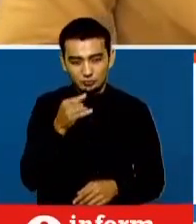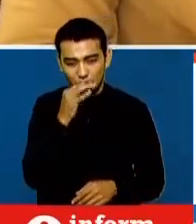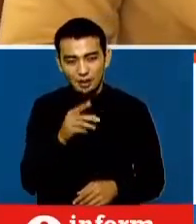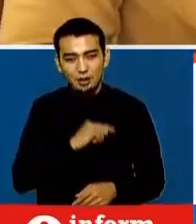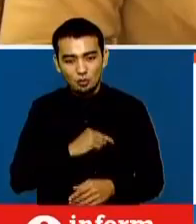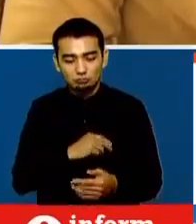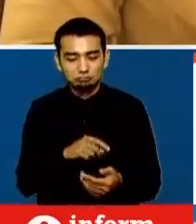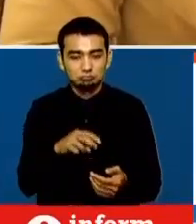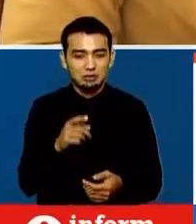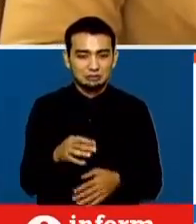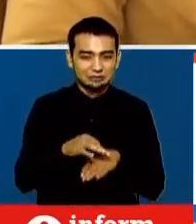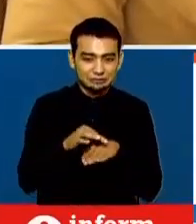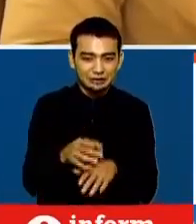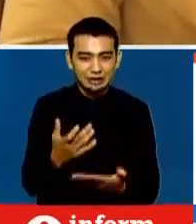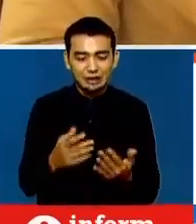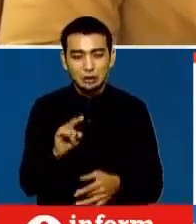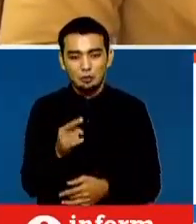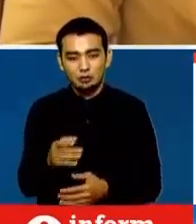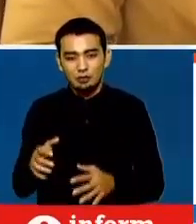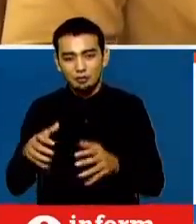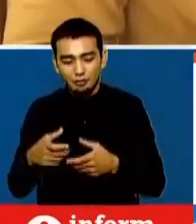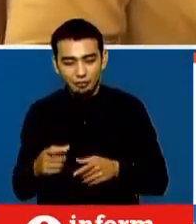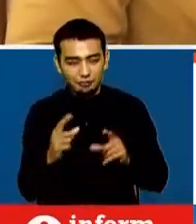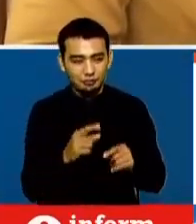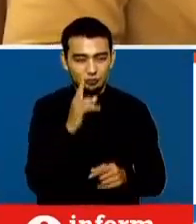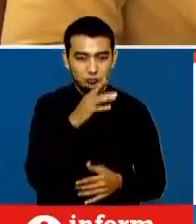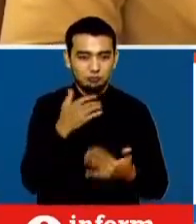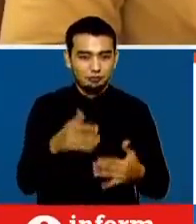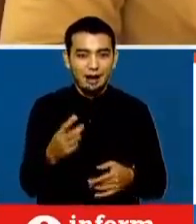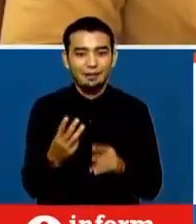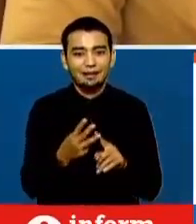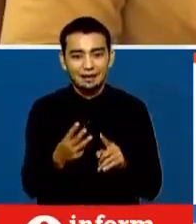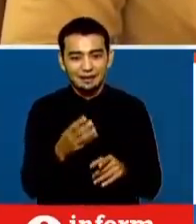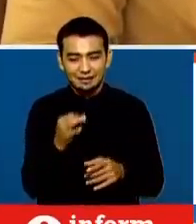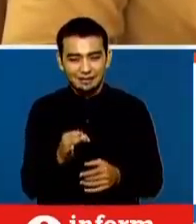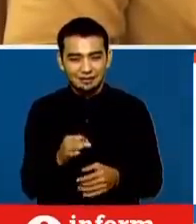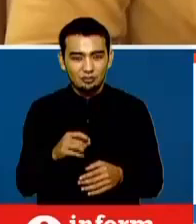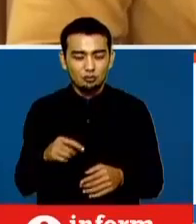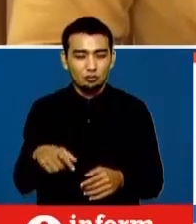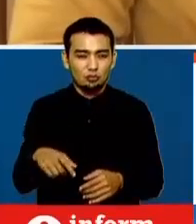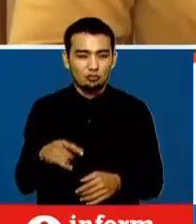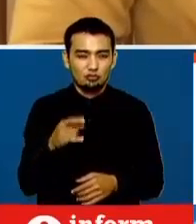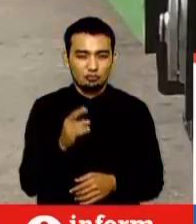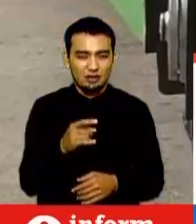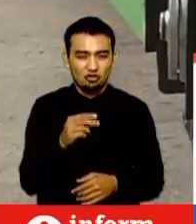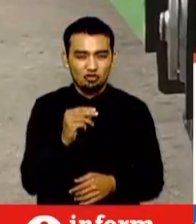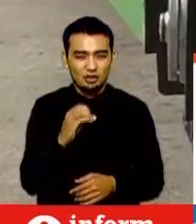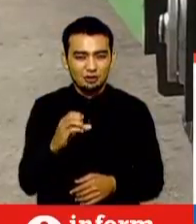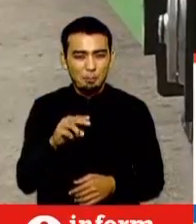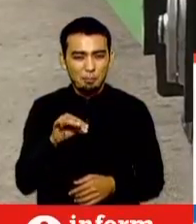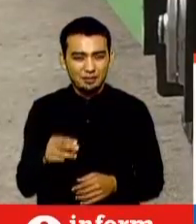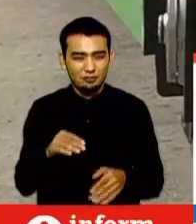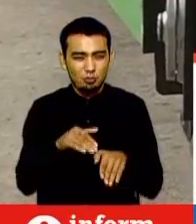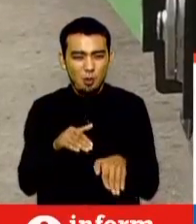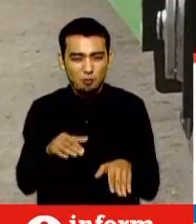чтобы отвезти или забрать ребенка. И третье, будет снижена напряженность дорожного движения в час пик. Обновится